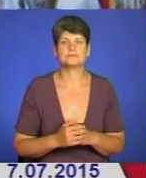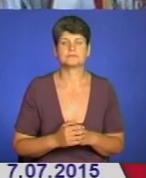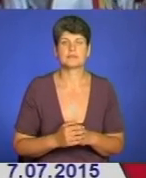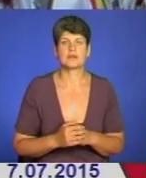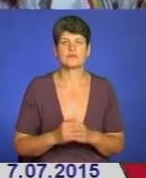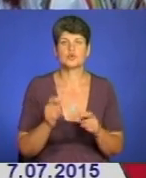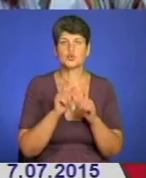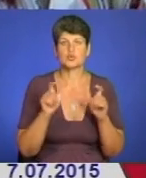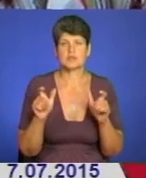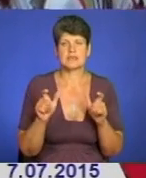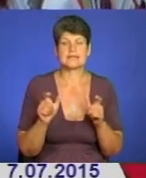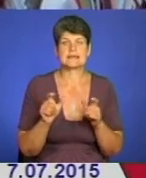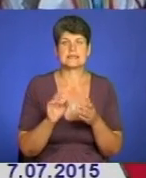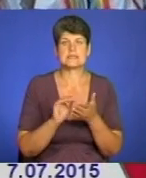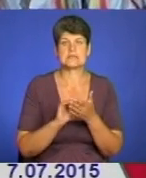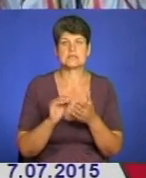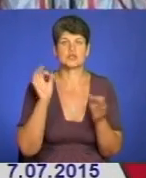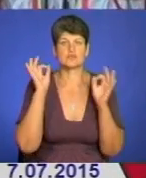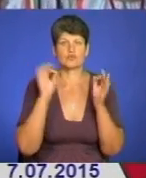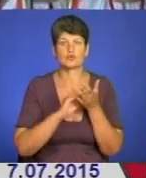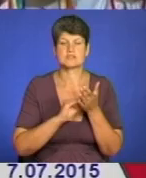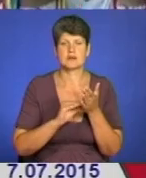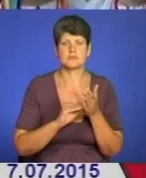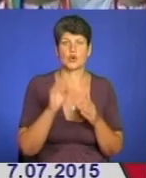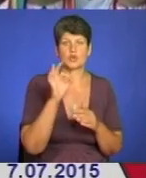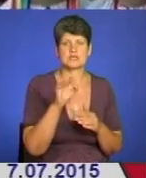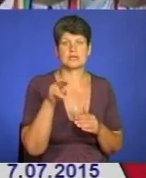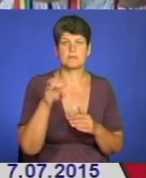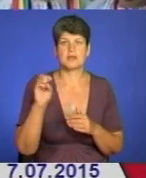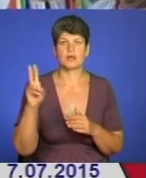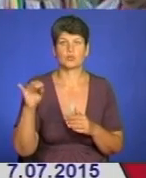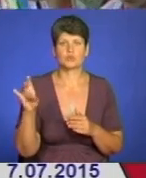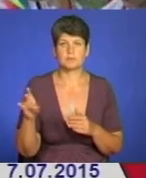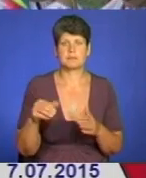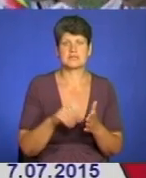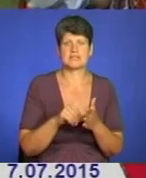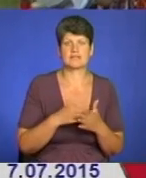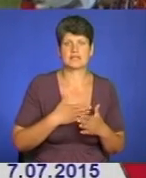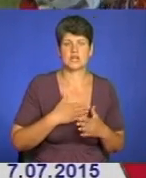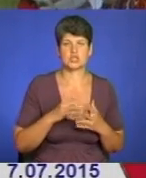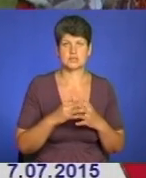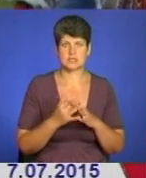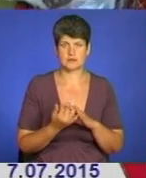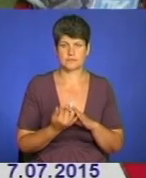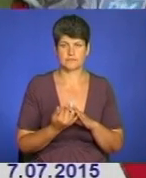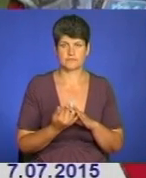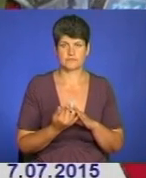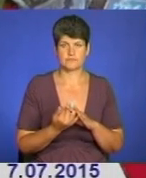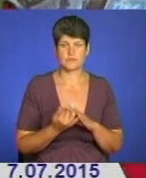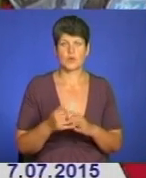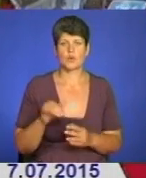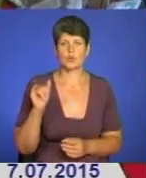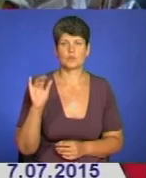студії звукозапису «Фольк Мюзик». Оксана Пекун, ми представили надзвичайно гарно наше село. У